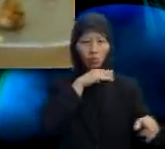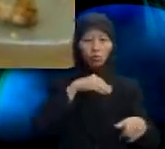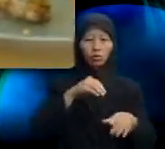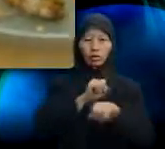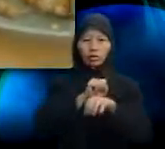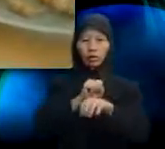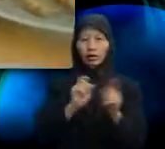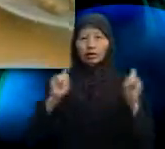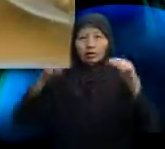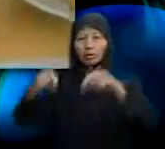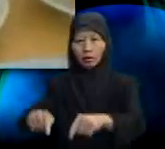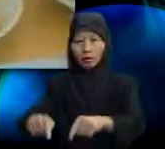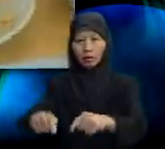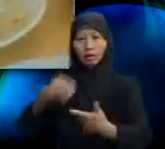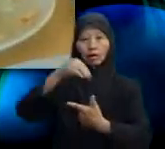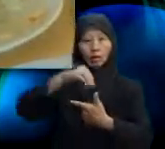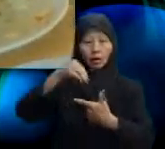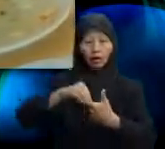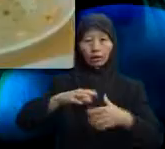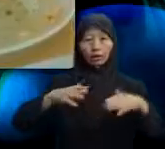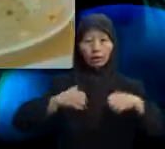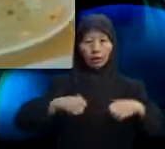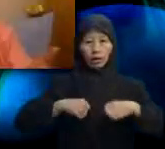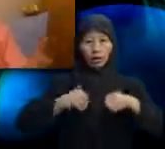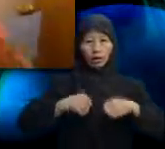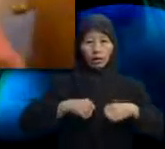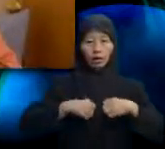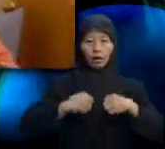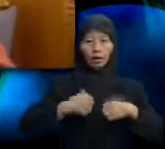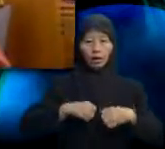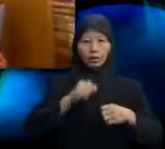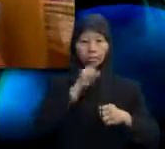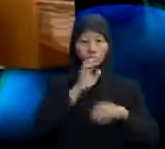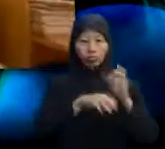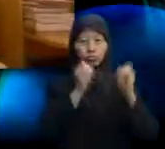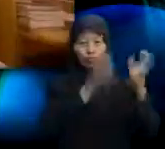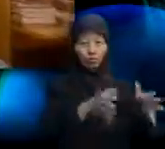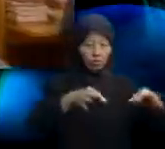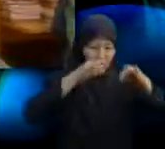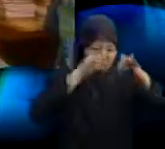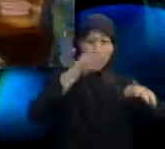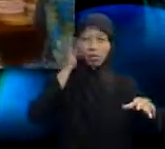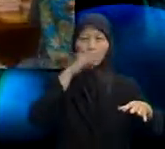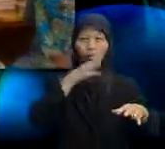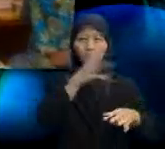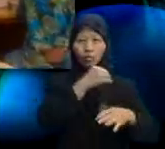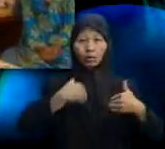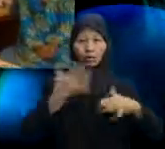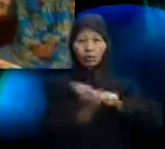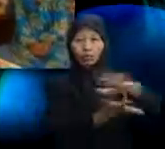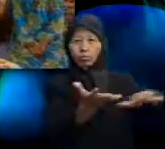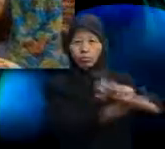kehadiran serangga-serangga tadi. Atau kain baju yang tidak terurus hingga berbau dan